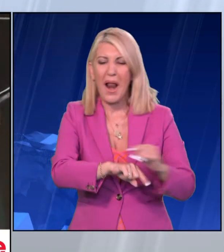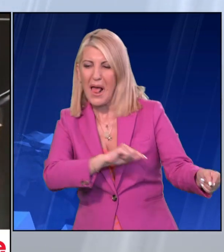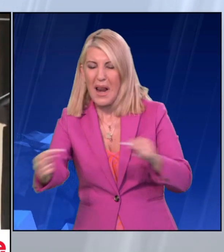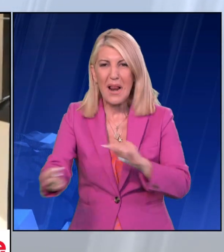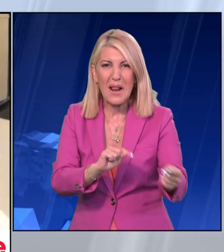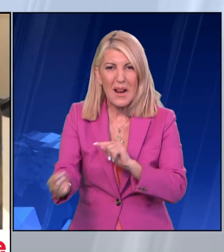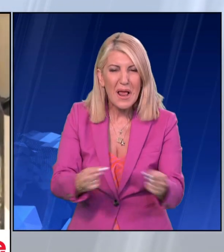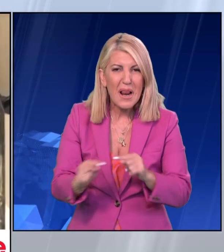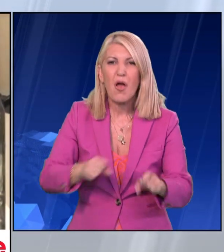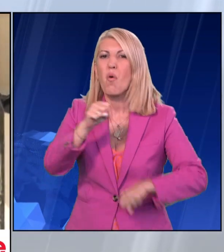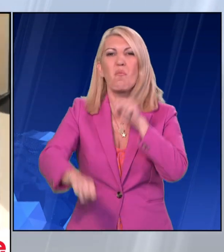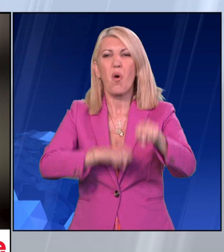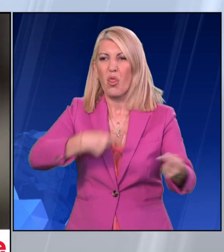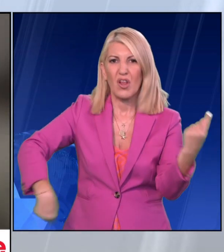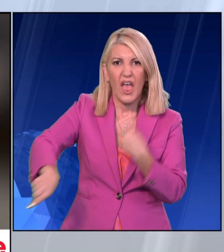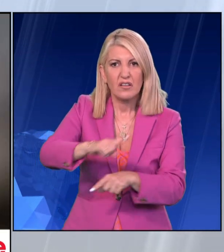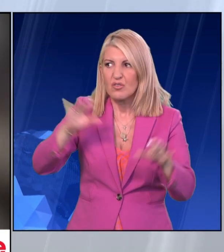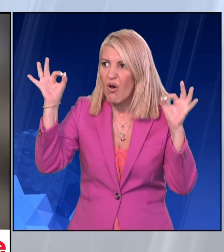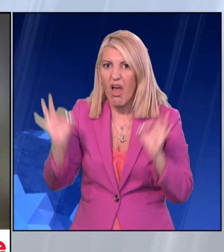πηγαίνουν, ερχόντουσαν. Για το όνομα του Θεού.